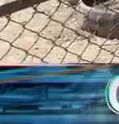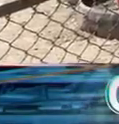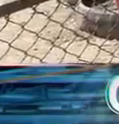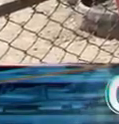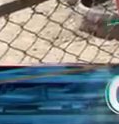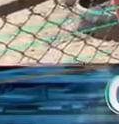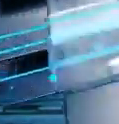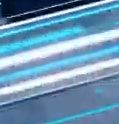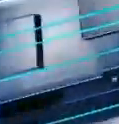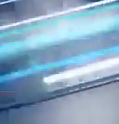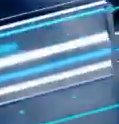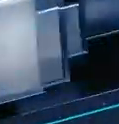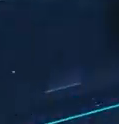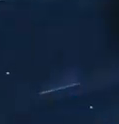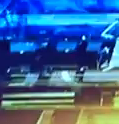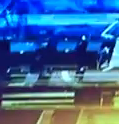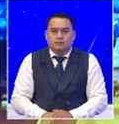«Безбергемс».